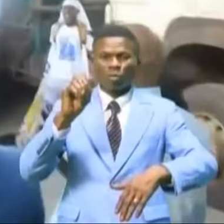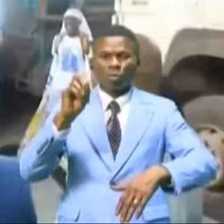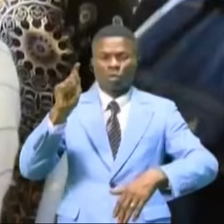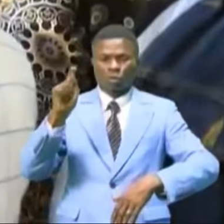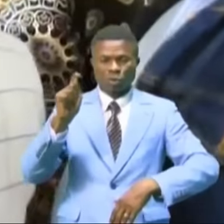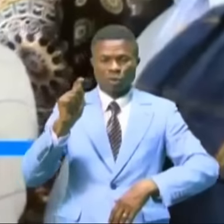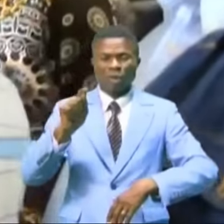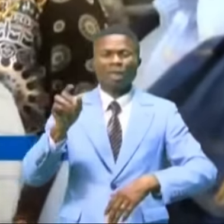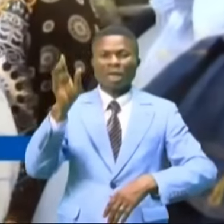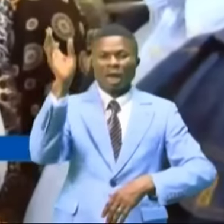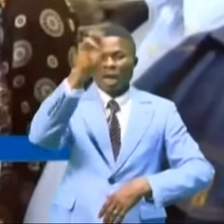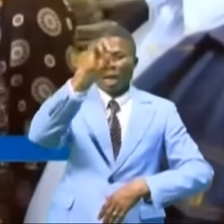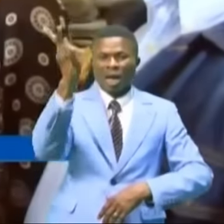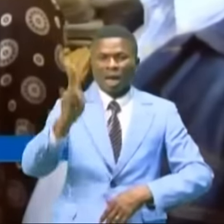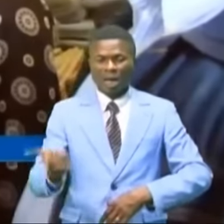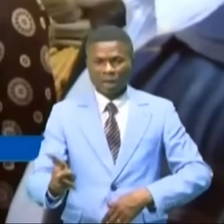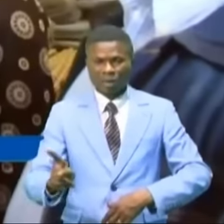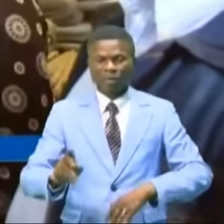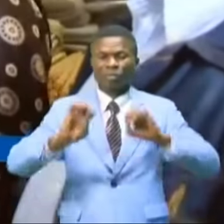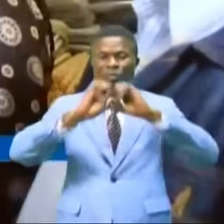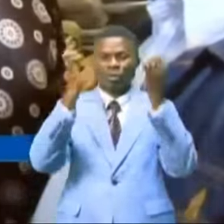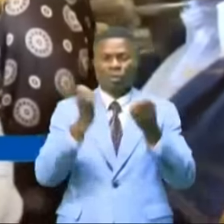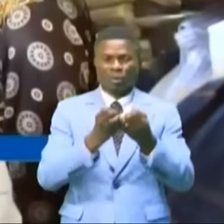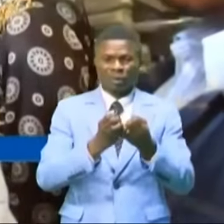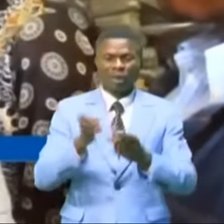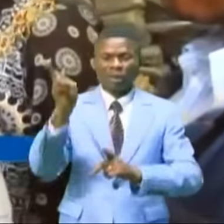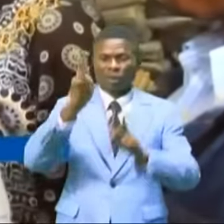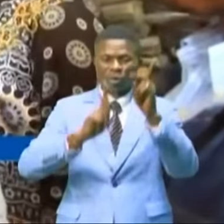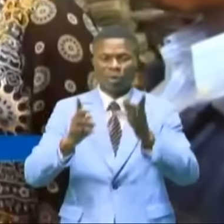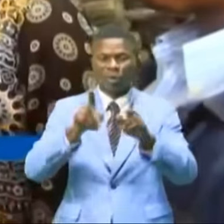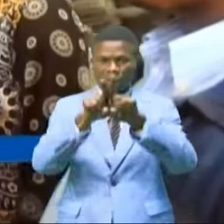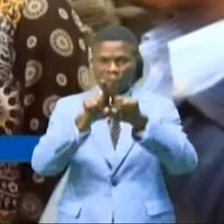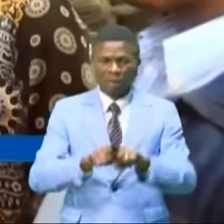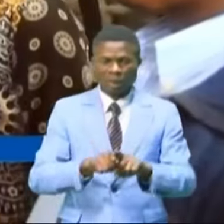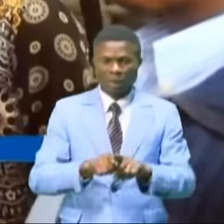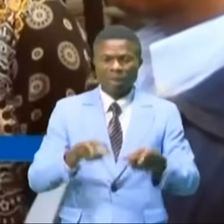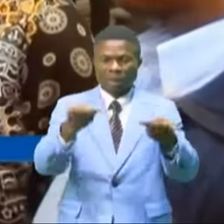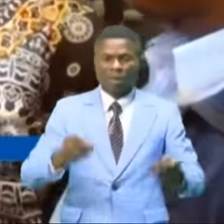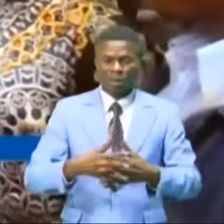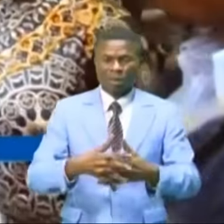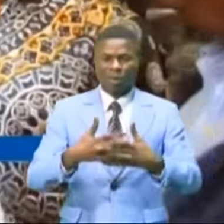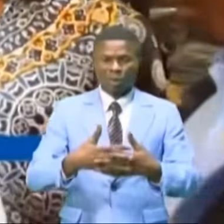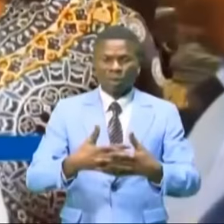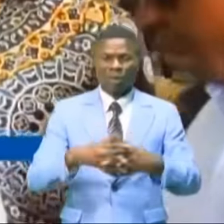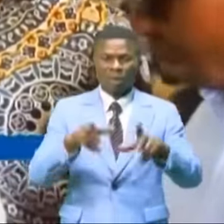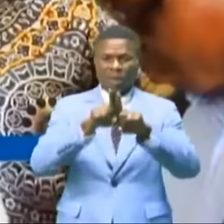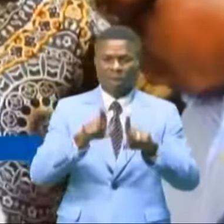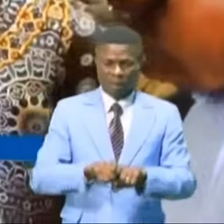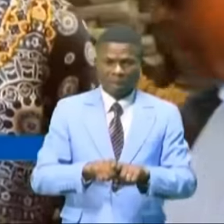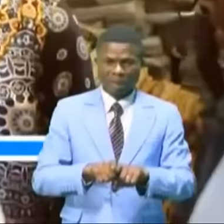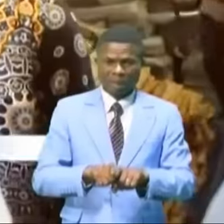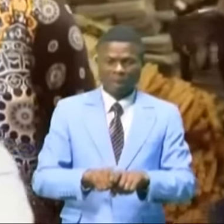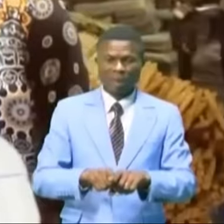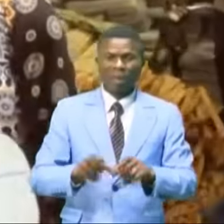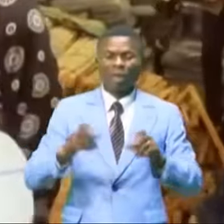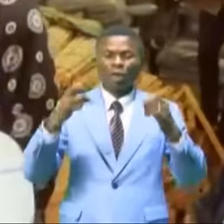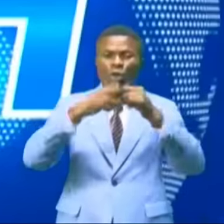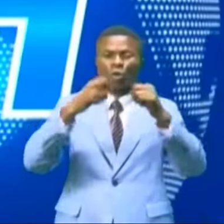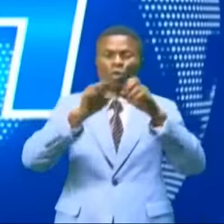Kalamu, l'aménagement des emprises publiques, sans oublier le parc d'attractions ainsi que l'éclairage